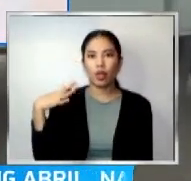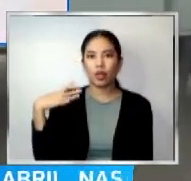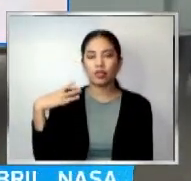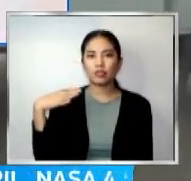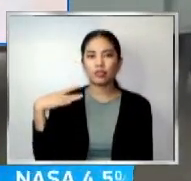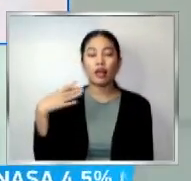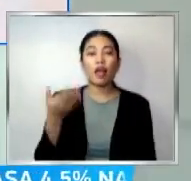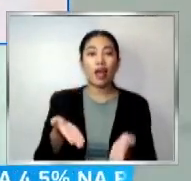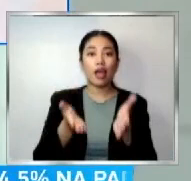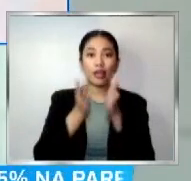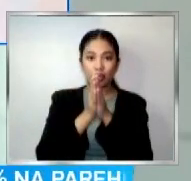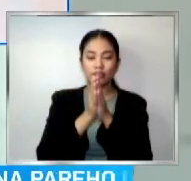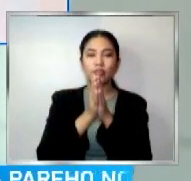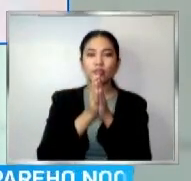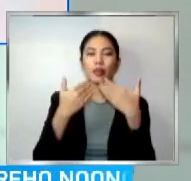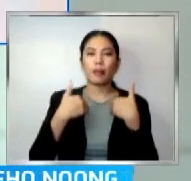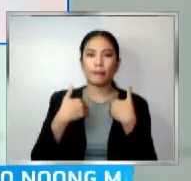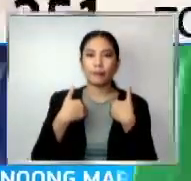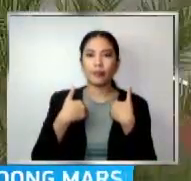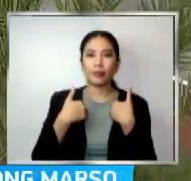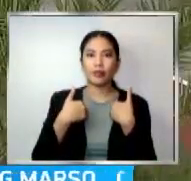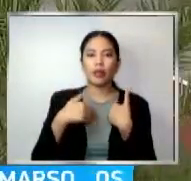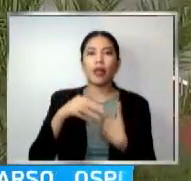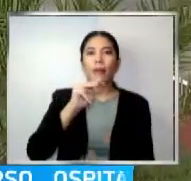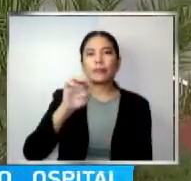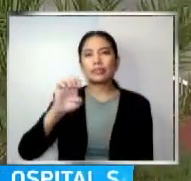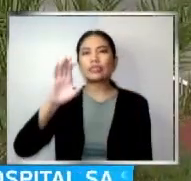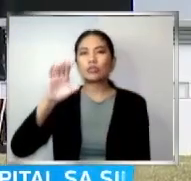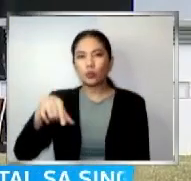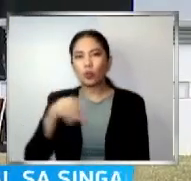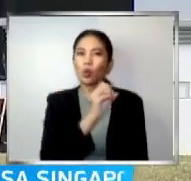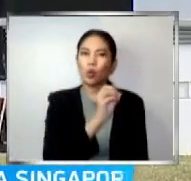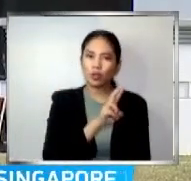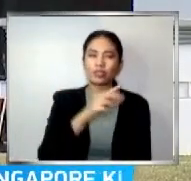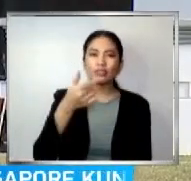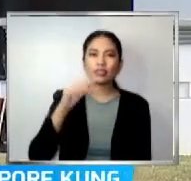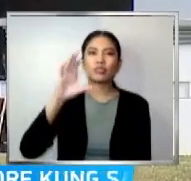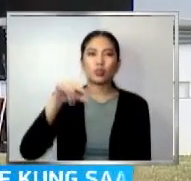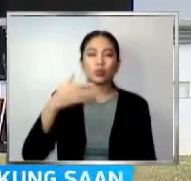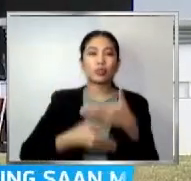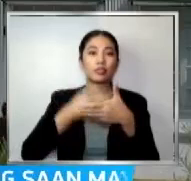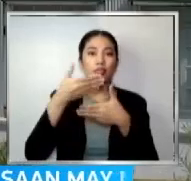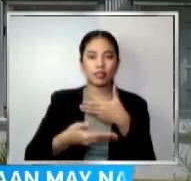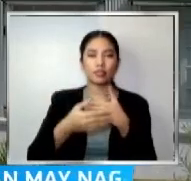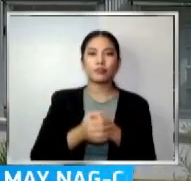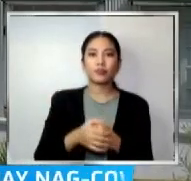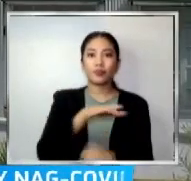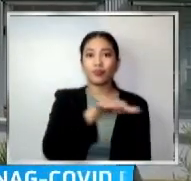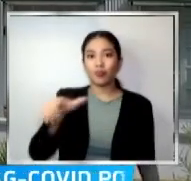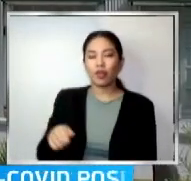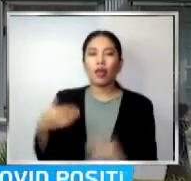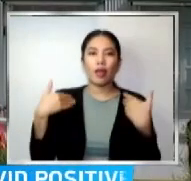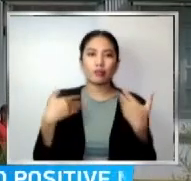muna sana sila sa MECQ o GCQ. Sa Cagayan naman, bahagyang bumaba ang active cases sa Bagaw. 4 ang